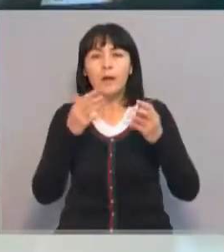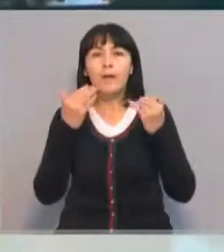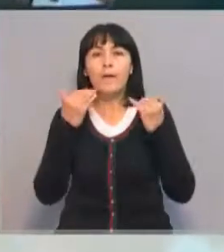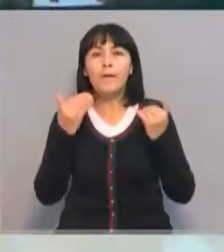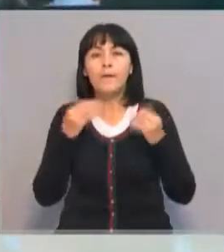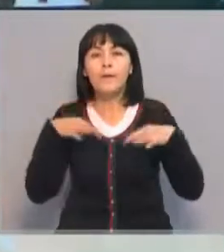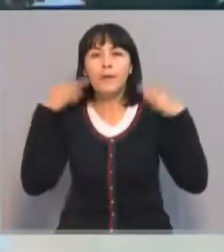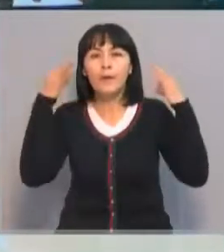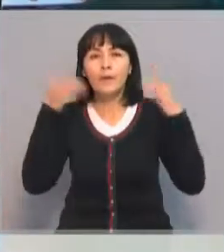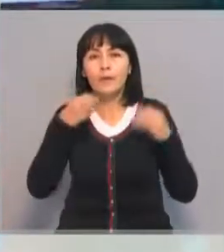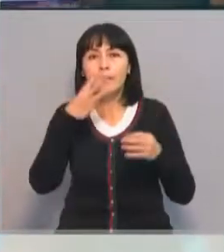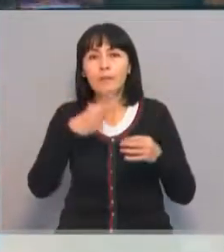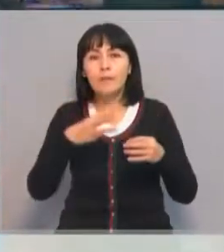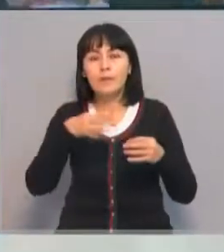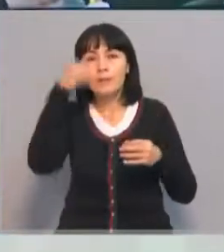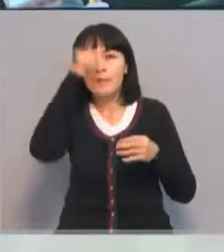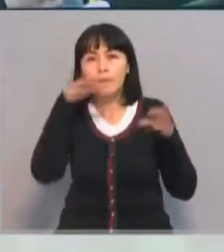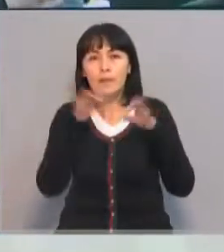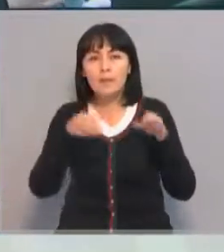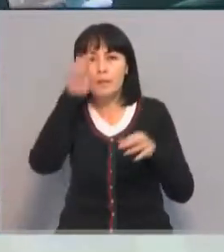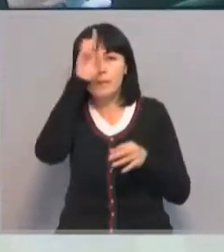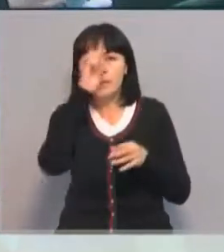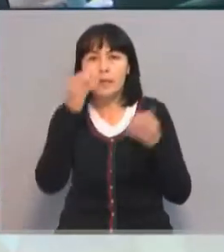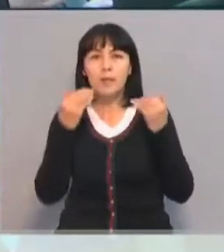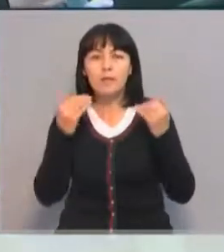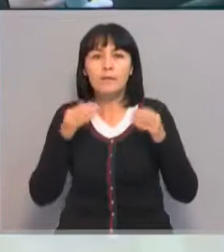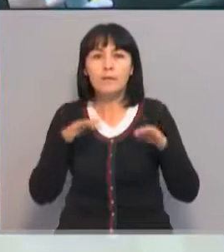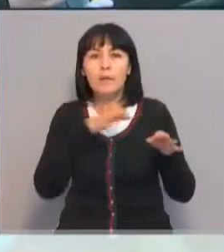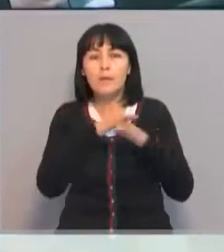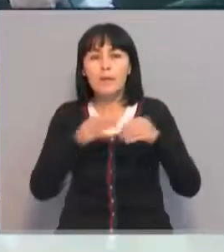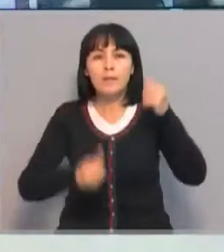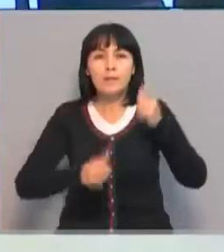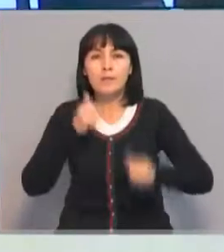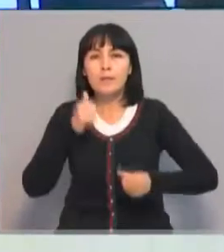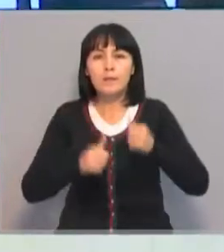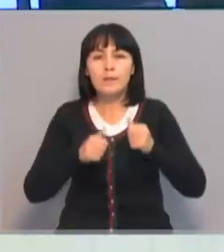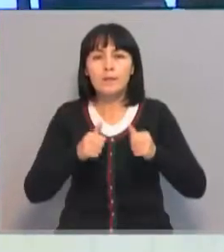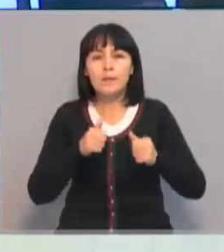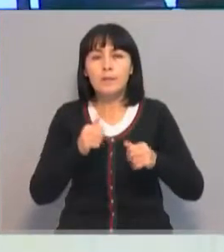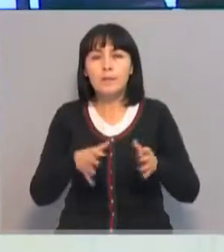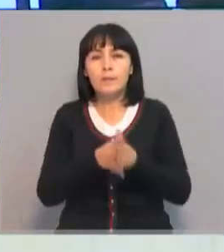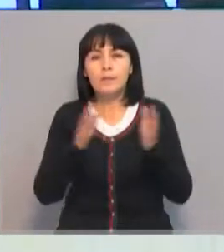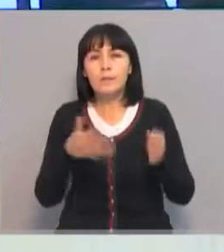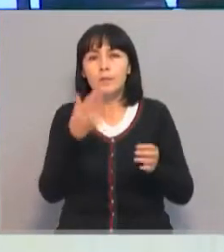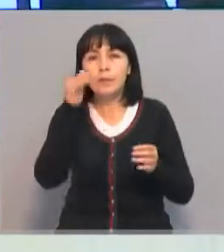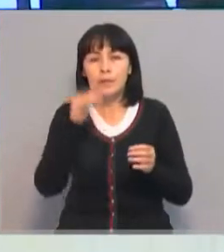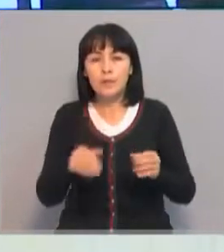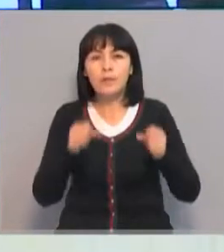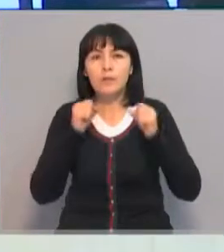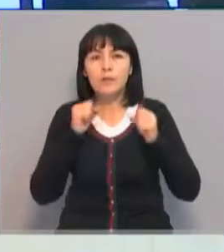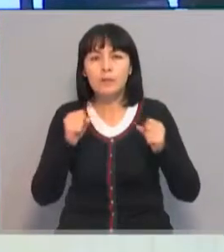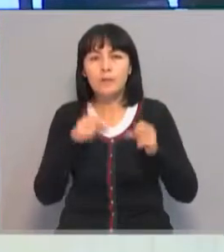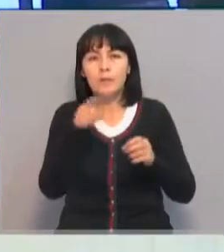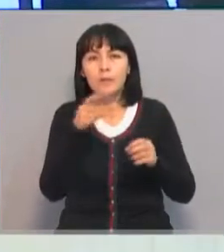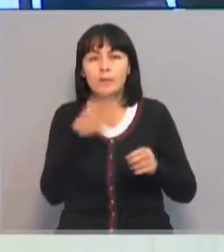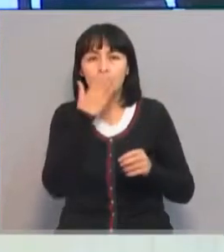к юбилею 30-летия независимости страны. В массовом забеге приняли участие более 5000 спортсменов и любителей